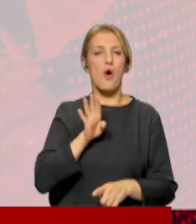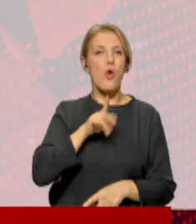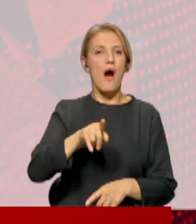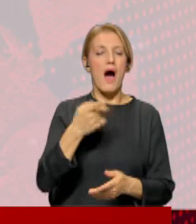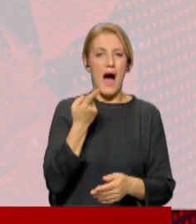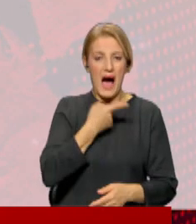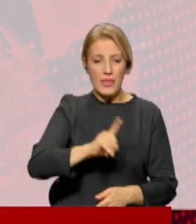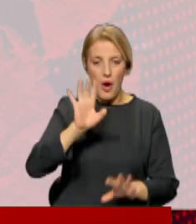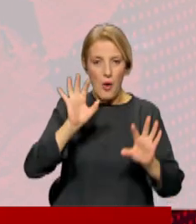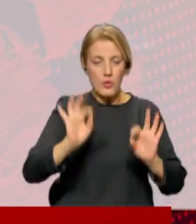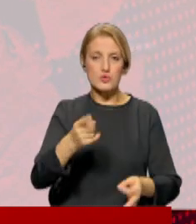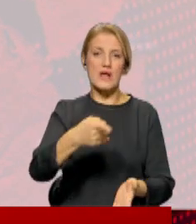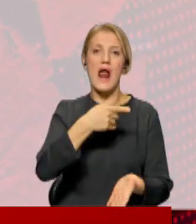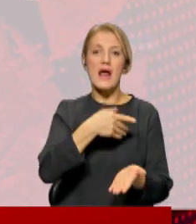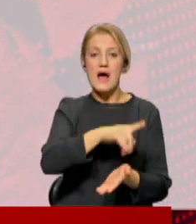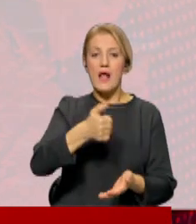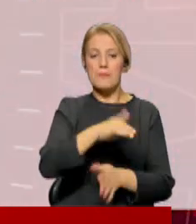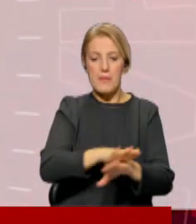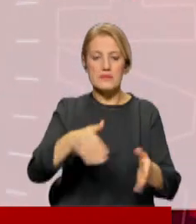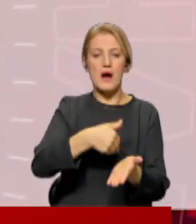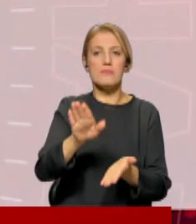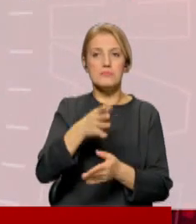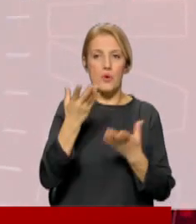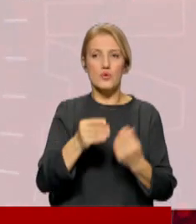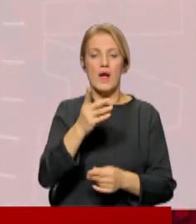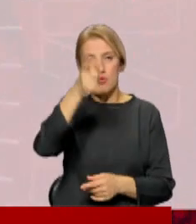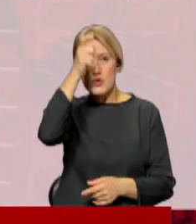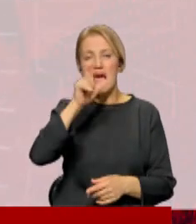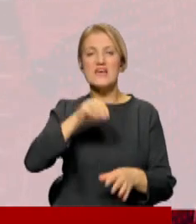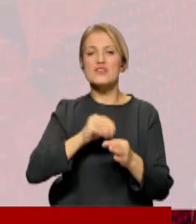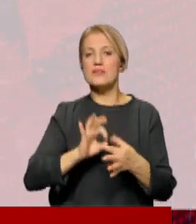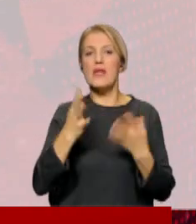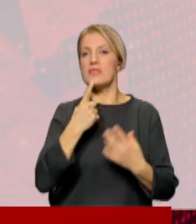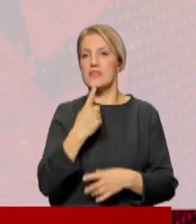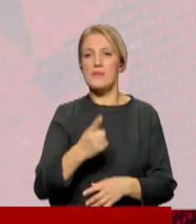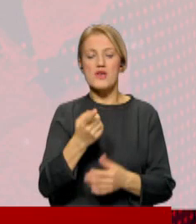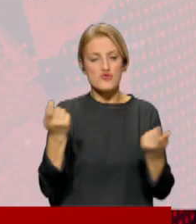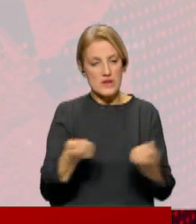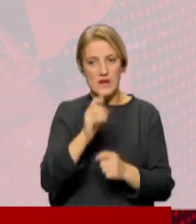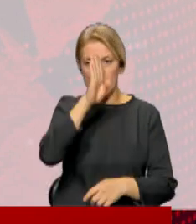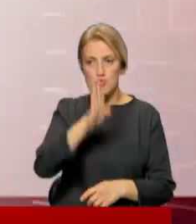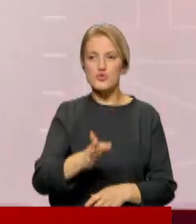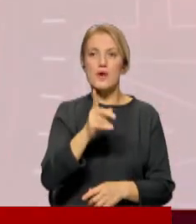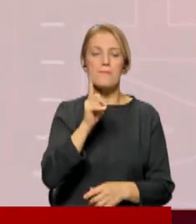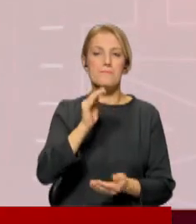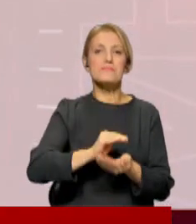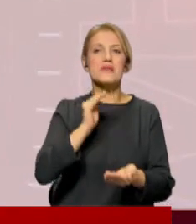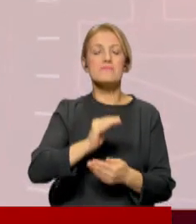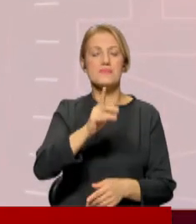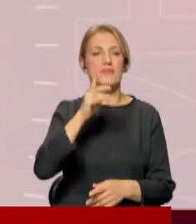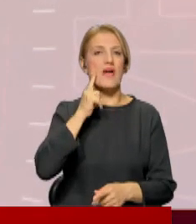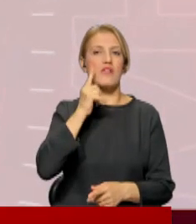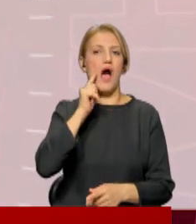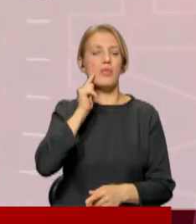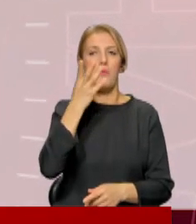reddedilmesi Türkiye için ne anlama gelir Bunun iyi değerlendirilmesi lazım Çalışkan dürüst birikimli bir devlet adamı buna rağmen olmazsa